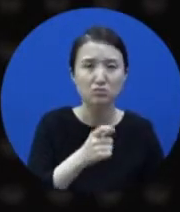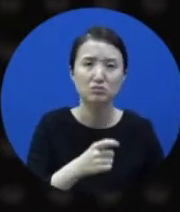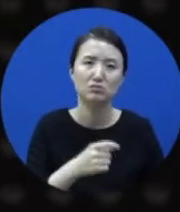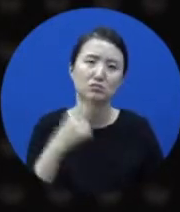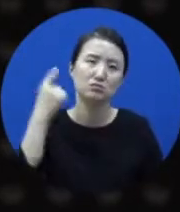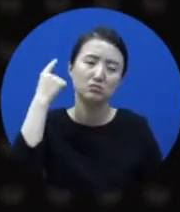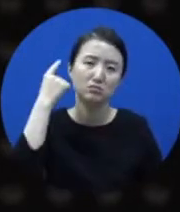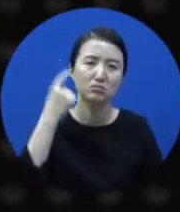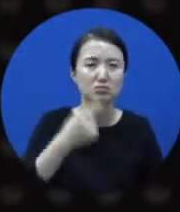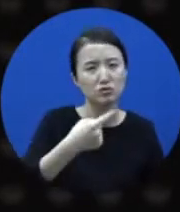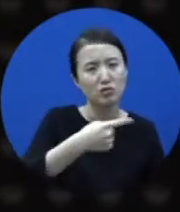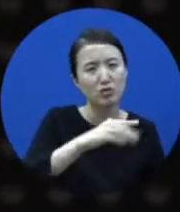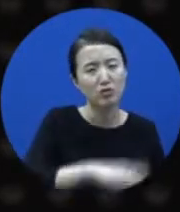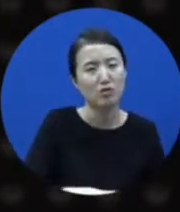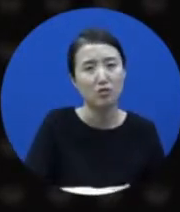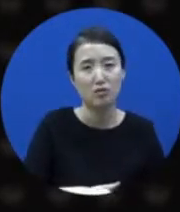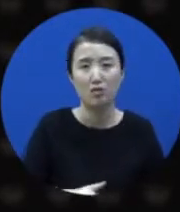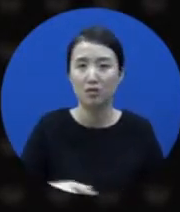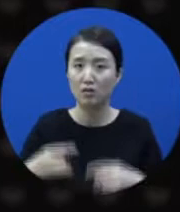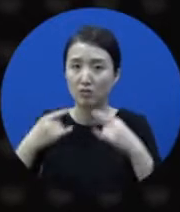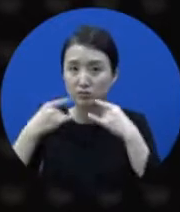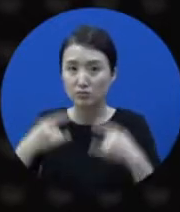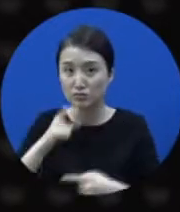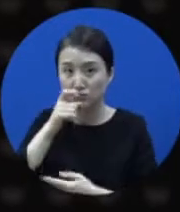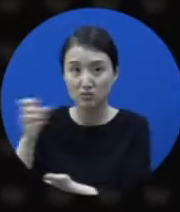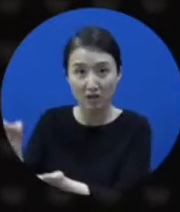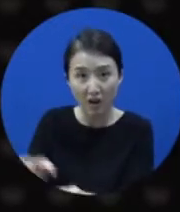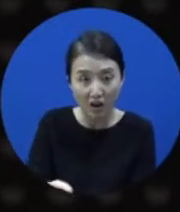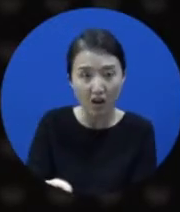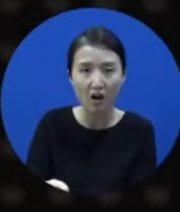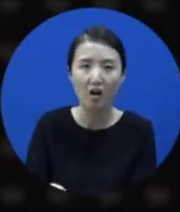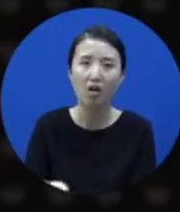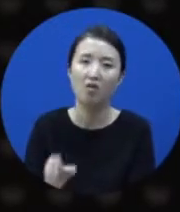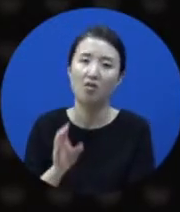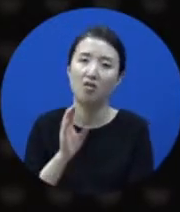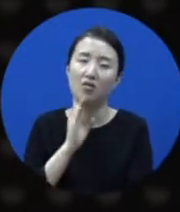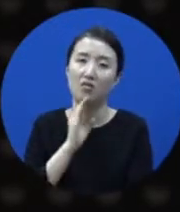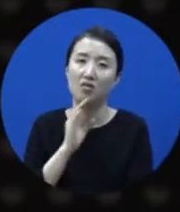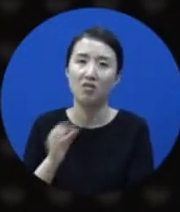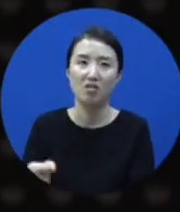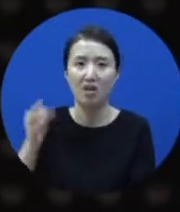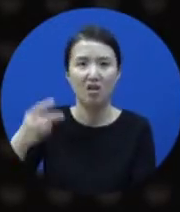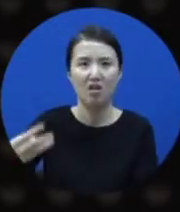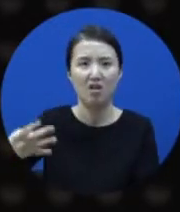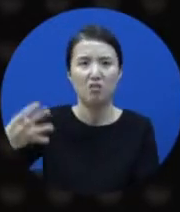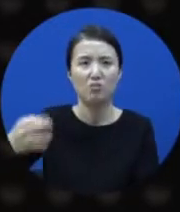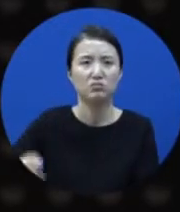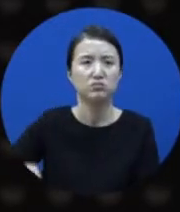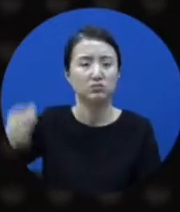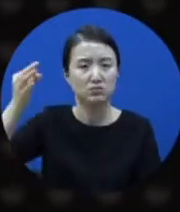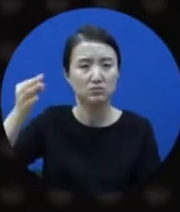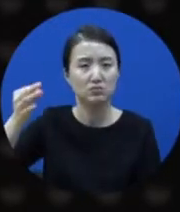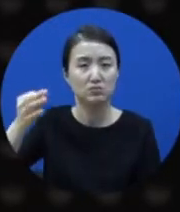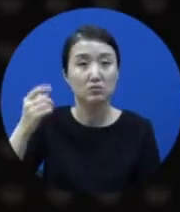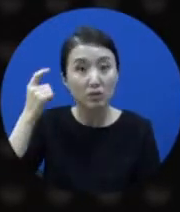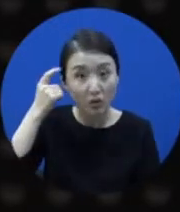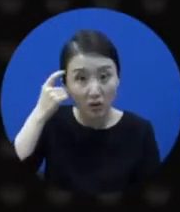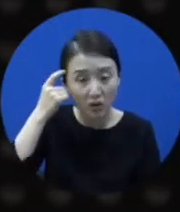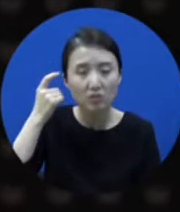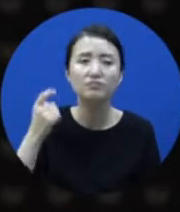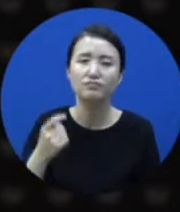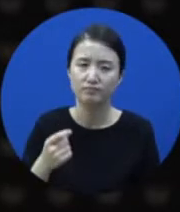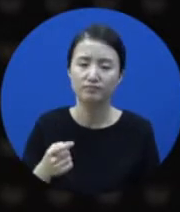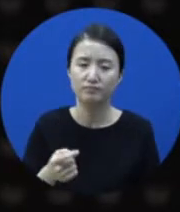납니다. 뭐냐면 저는 우리의 얼굴은요 바로 우리의 말과 우리의 정신을 담는 그릇이라고